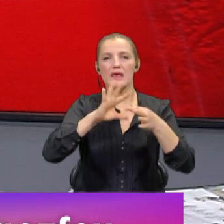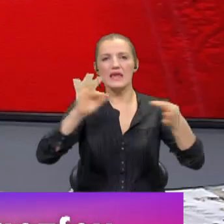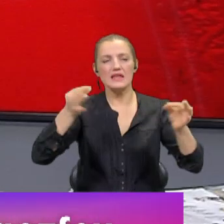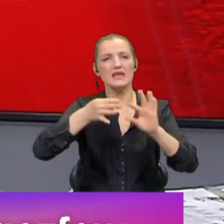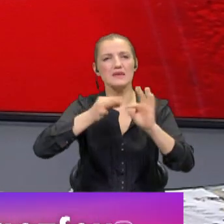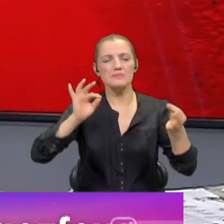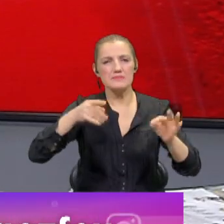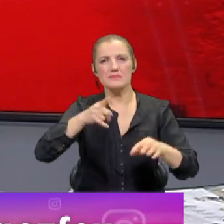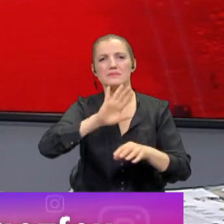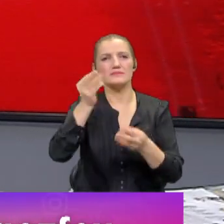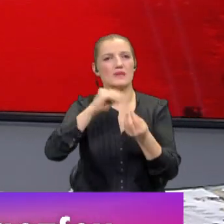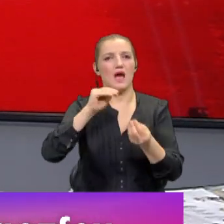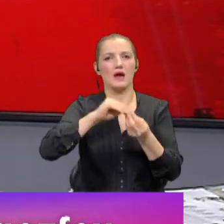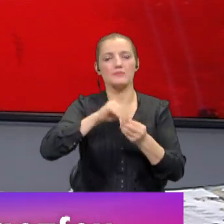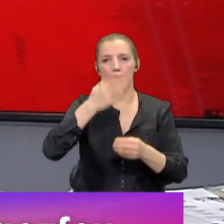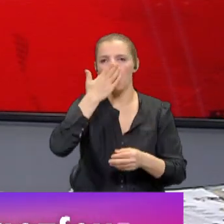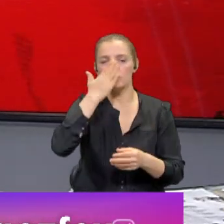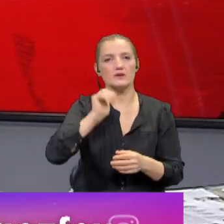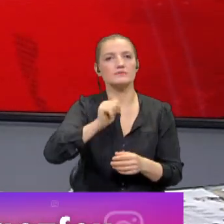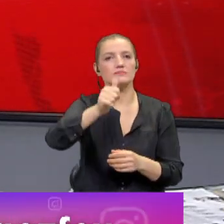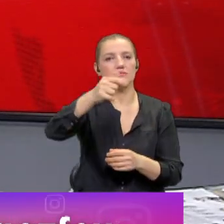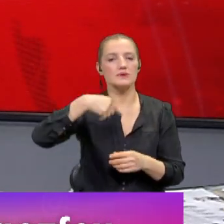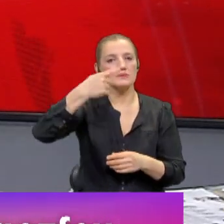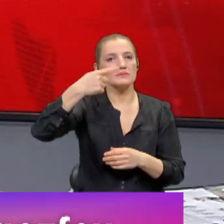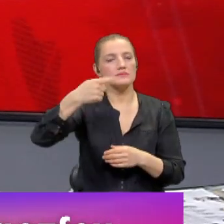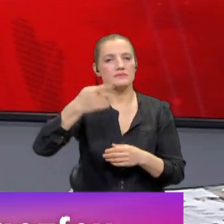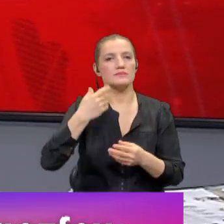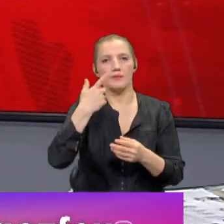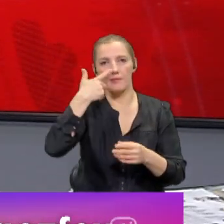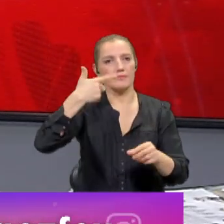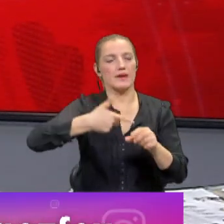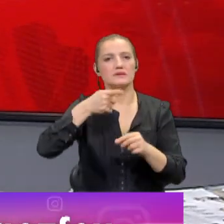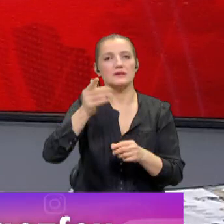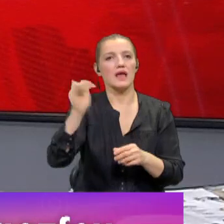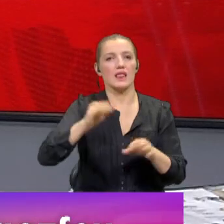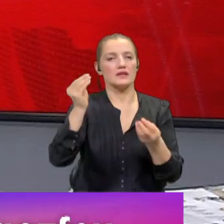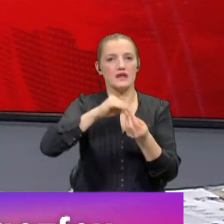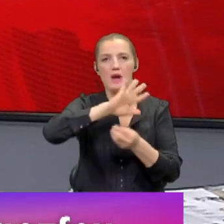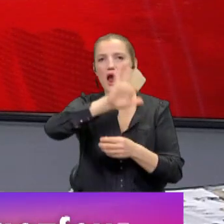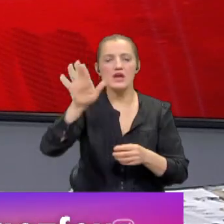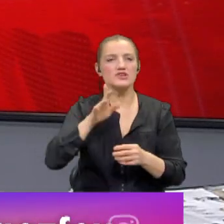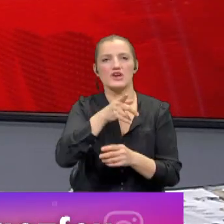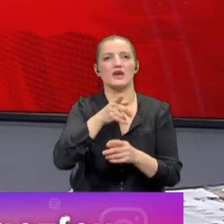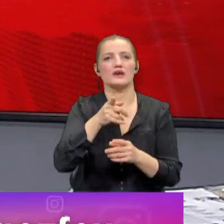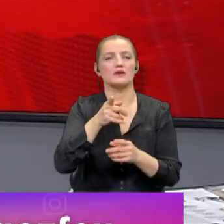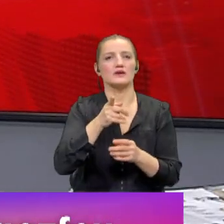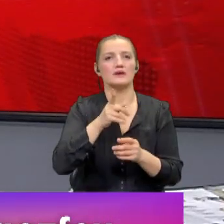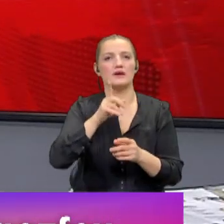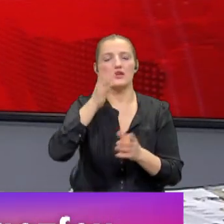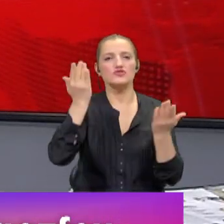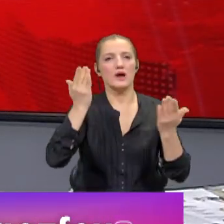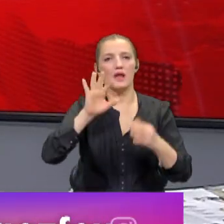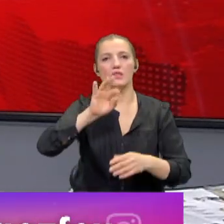şeyi de önümüzdeki günlerde o zamların geleceğini biliyoruz görüyoruz akaryakıta gelen zam Her şeyi etkiliyor tetikliyor